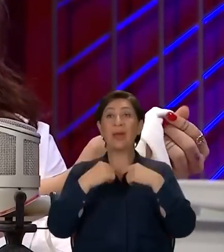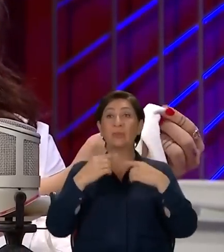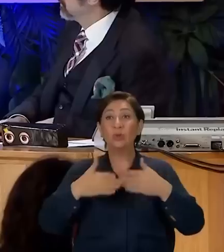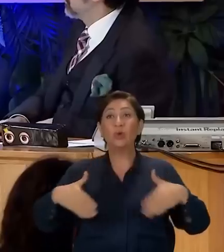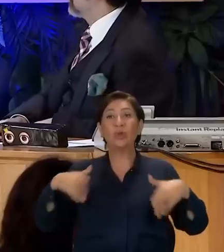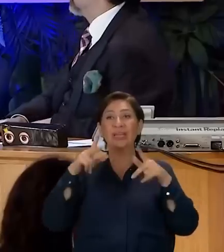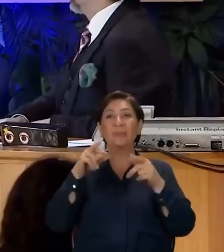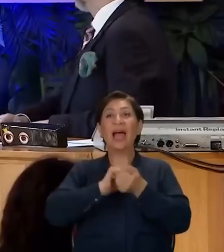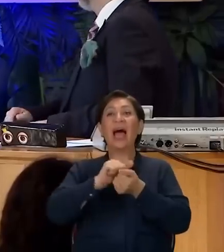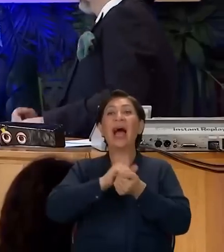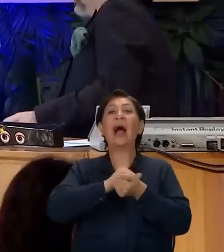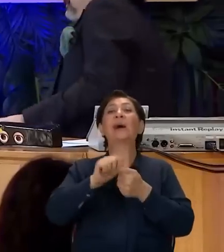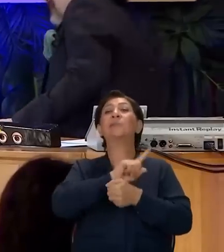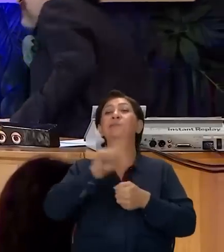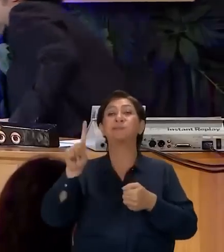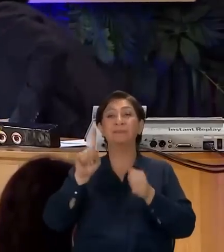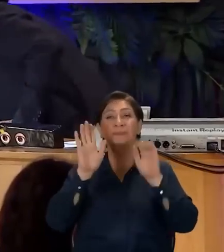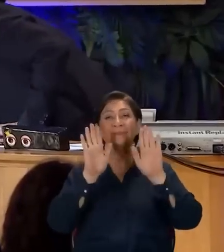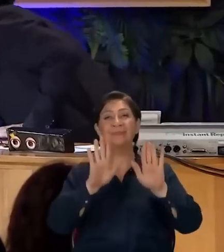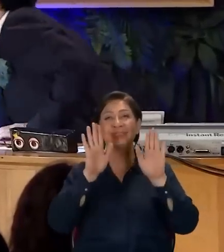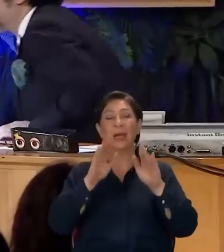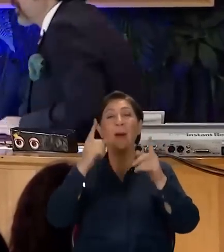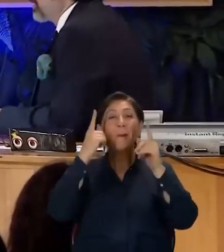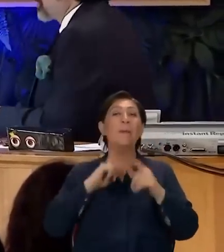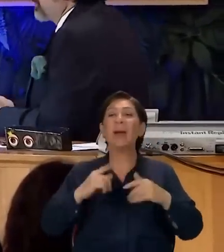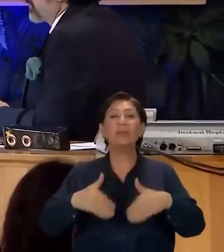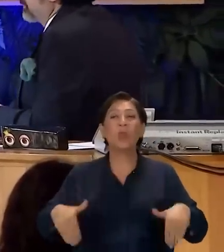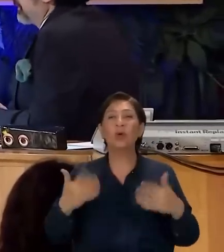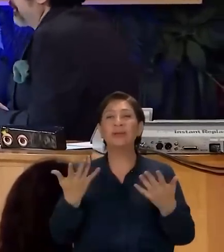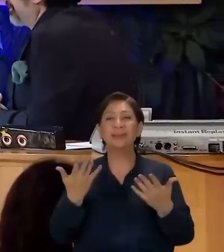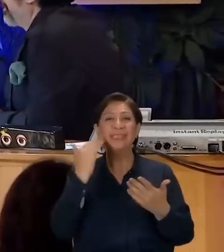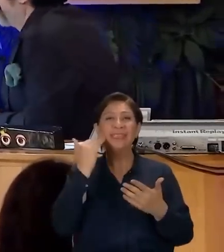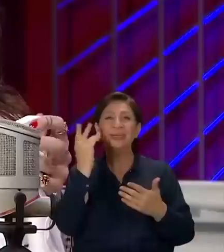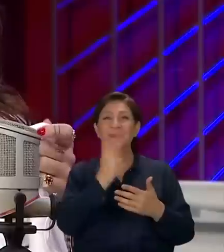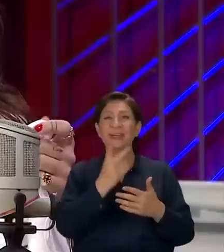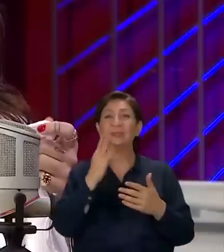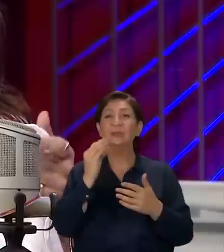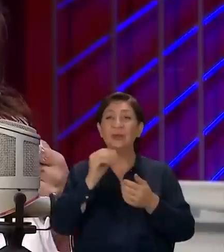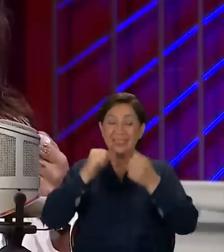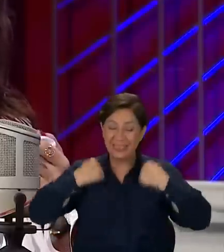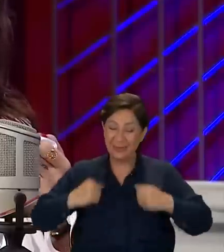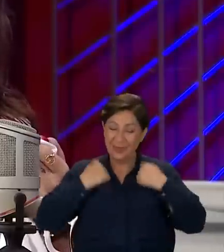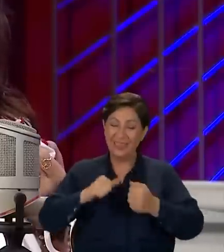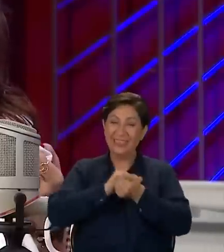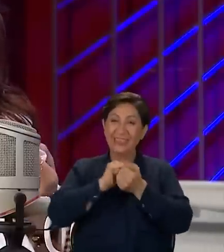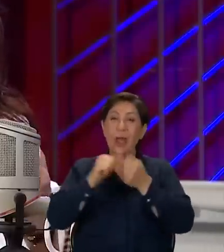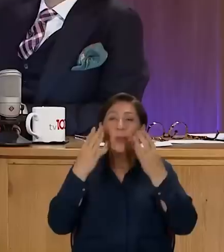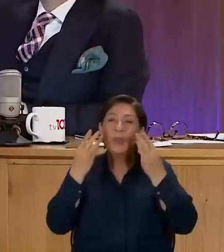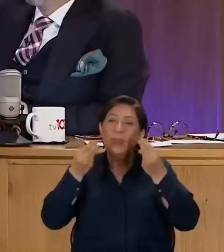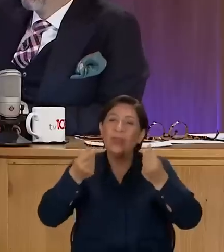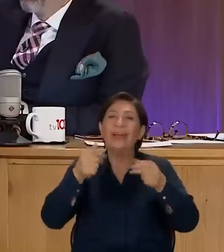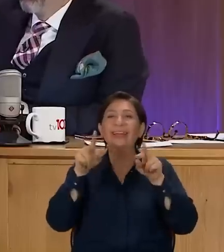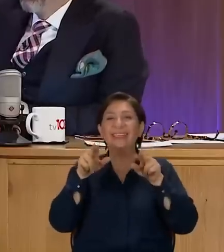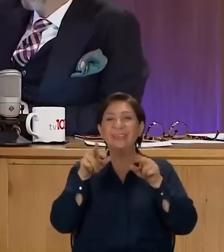Yıllardır asla ve asla doğrumdan... Nasıl da babaannenin donu böyle bir şey mi? Böyle artık çok giymekten yıkanmışlıktan